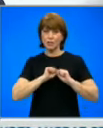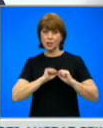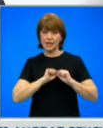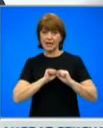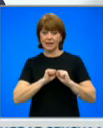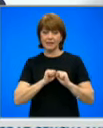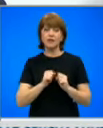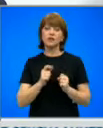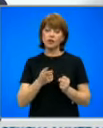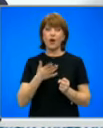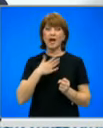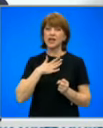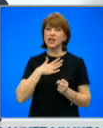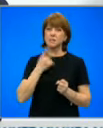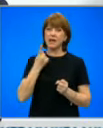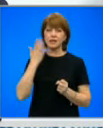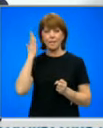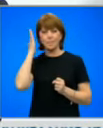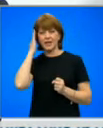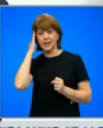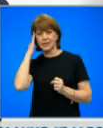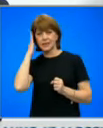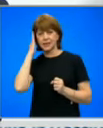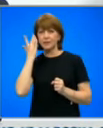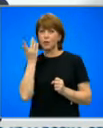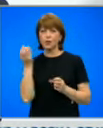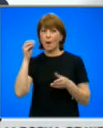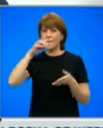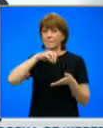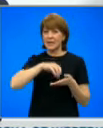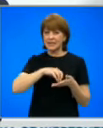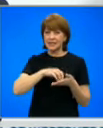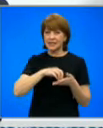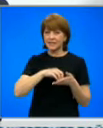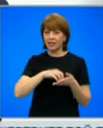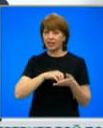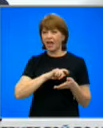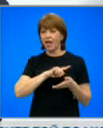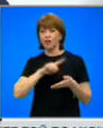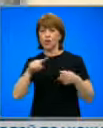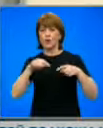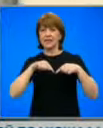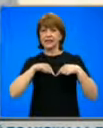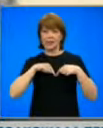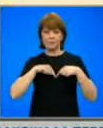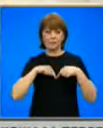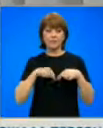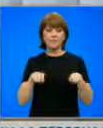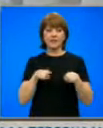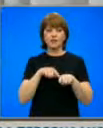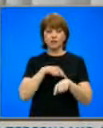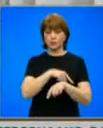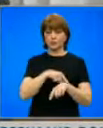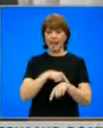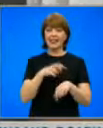Но има там едни министри, има, които присъстват в досъдебното производство. В същото време